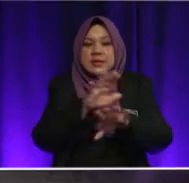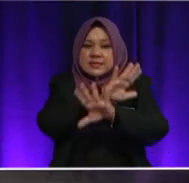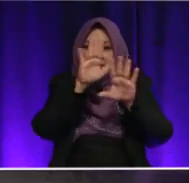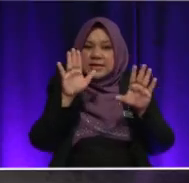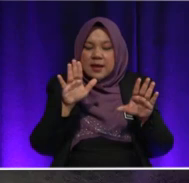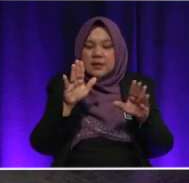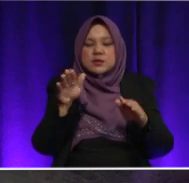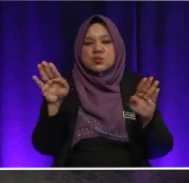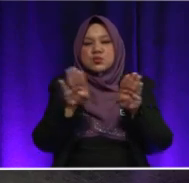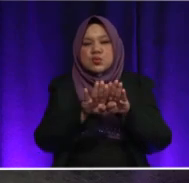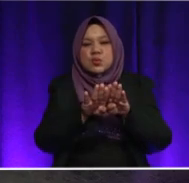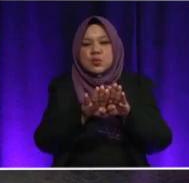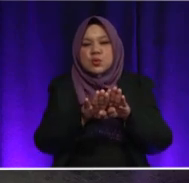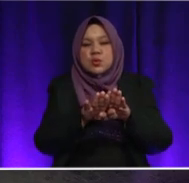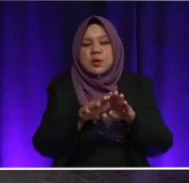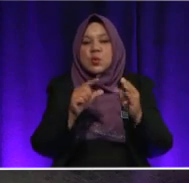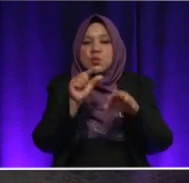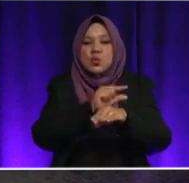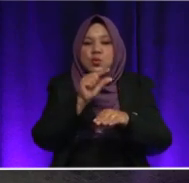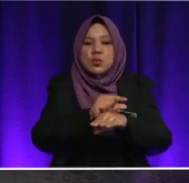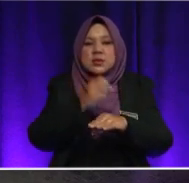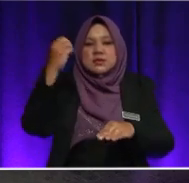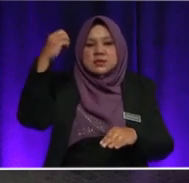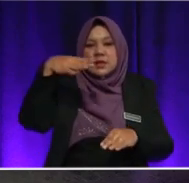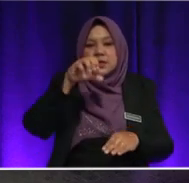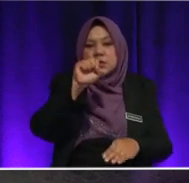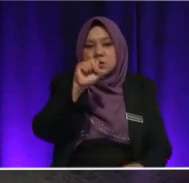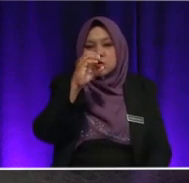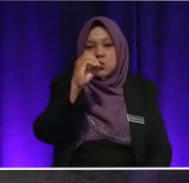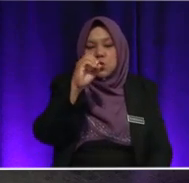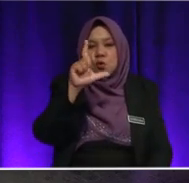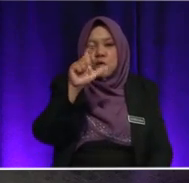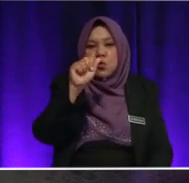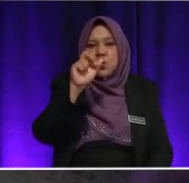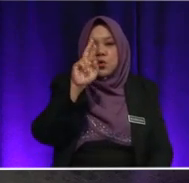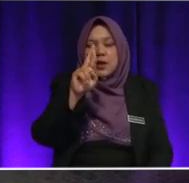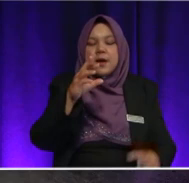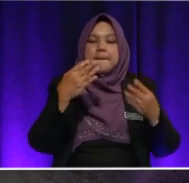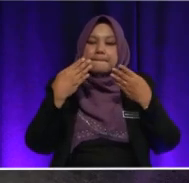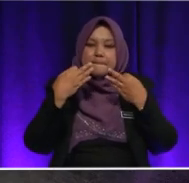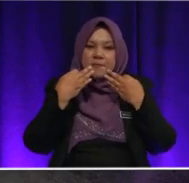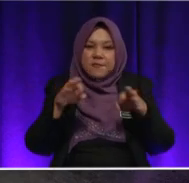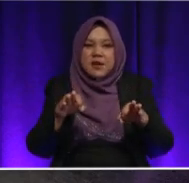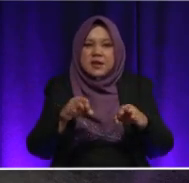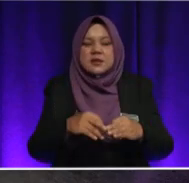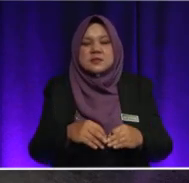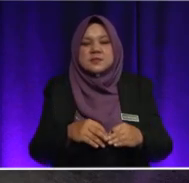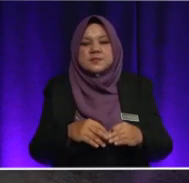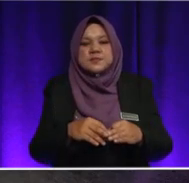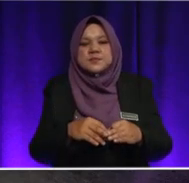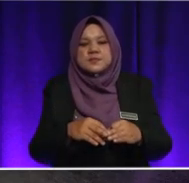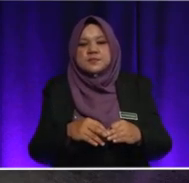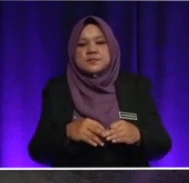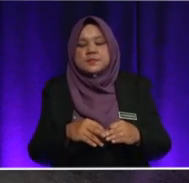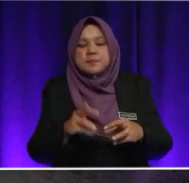dan dijamin oleh tenaga mata sumber cahaya matahari tenaga Sola percuma Sumut tenaga